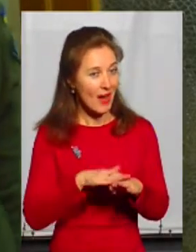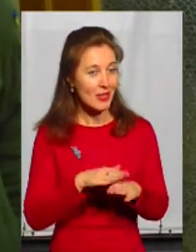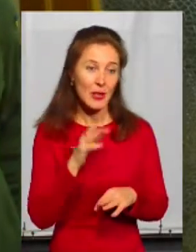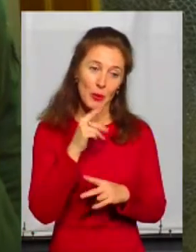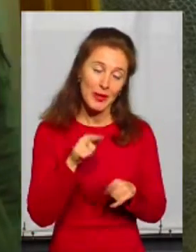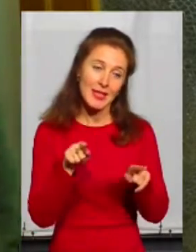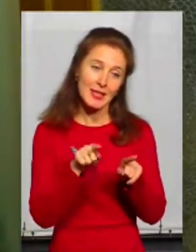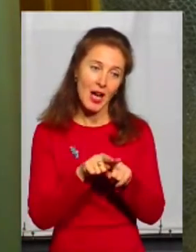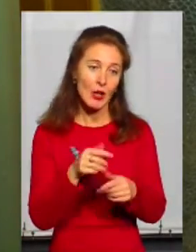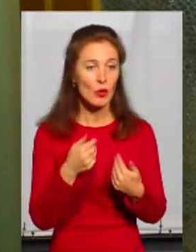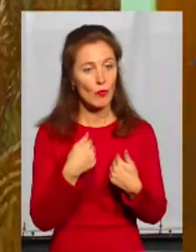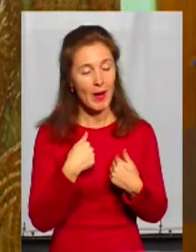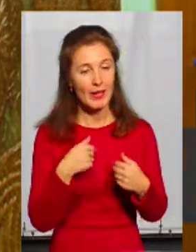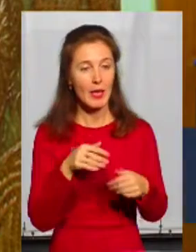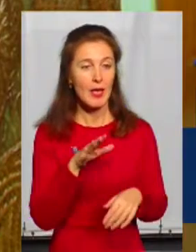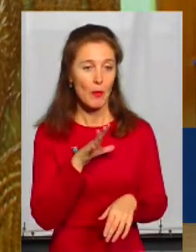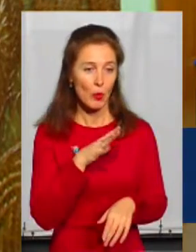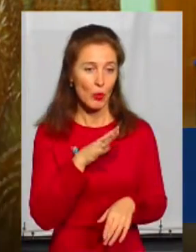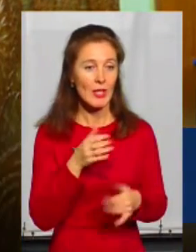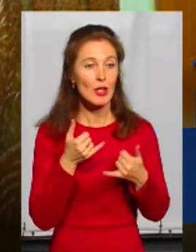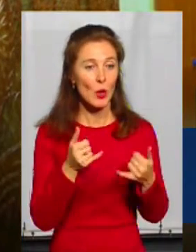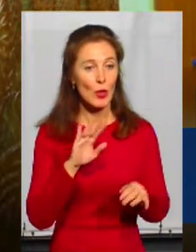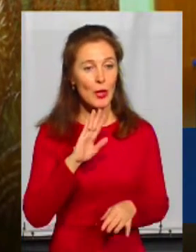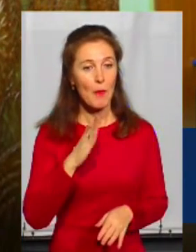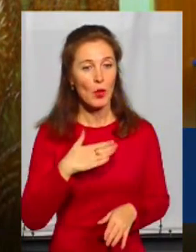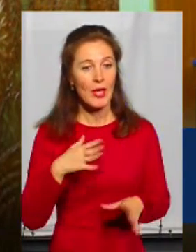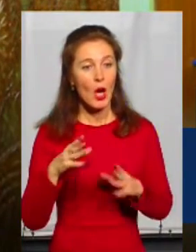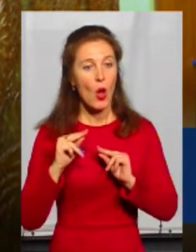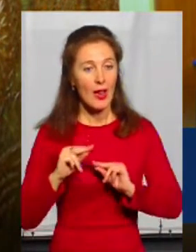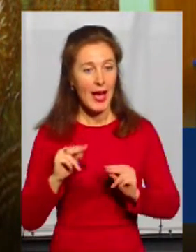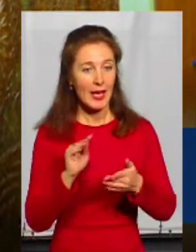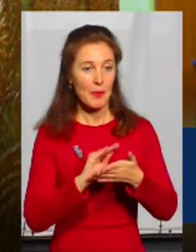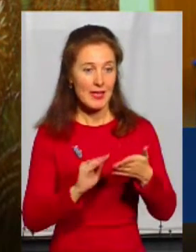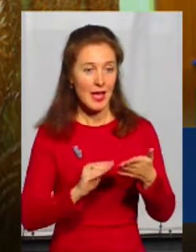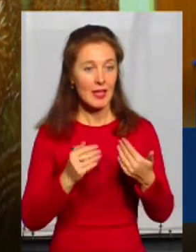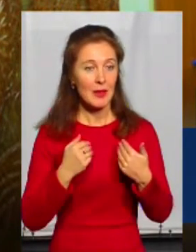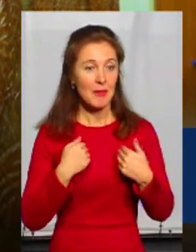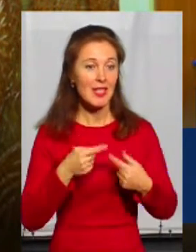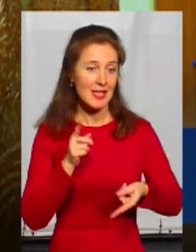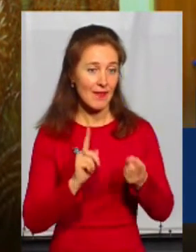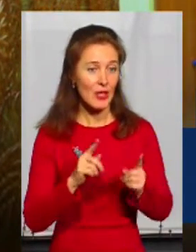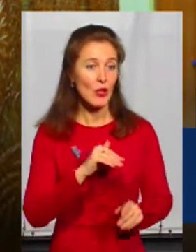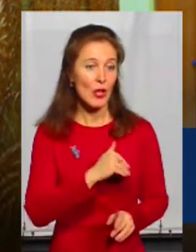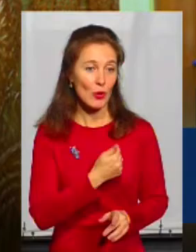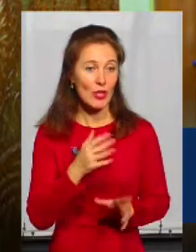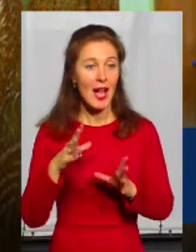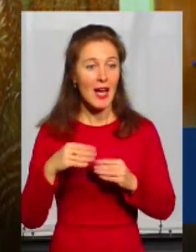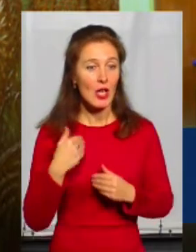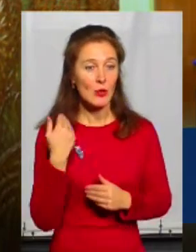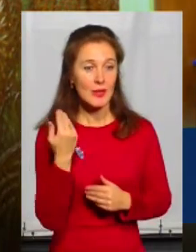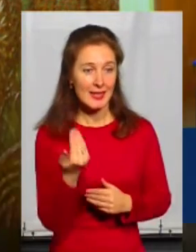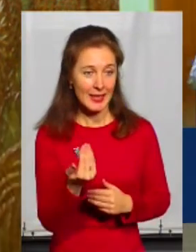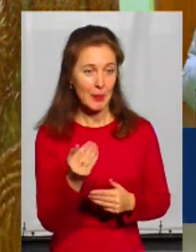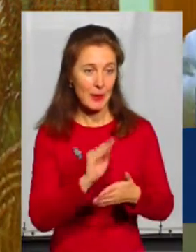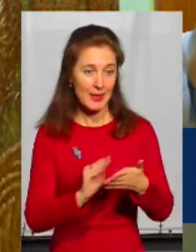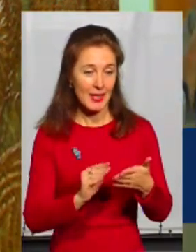помилки також в мене теж були. От сьогодні мої колеги зібрались писати диктант, і, звісно, мені захотілося разом з ними пройти через це. І було